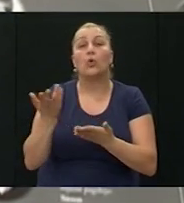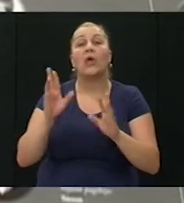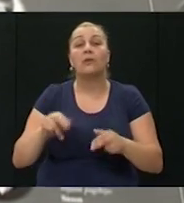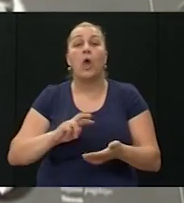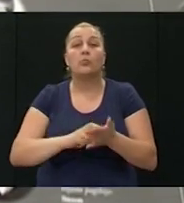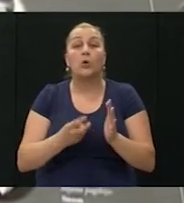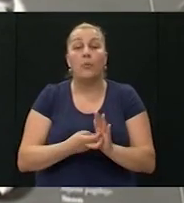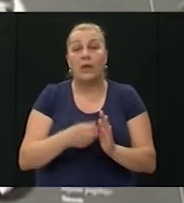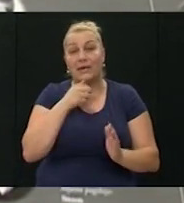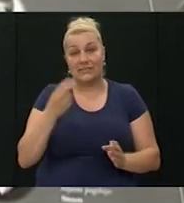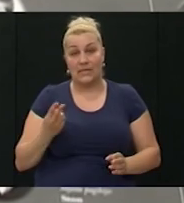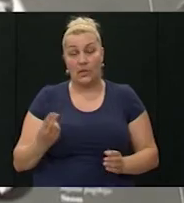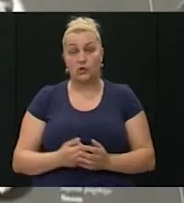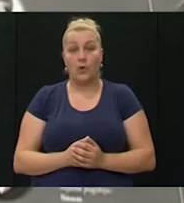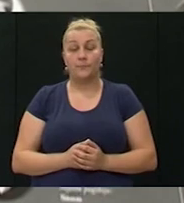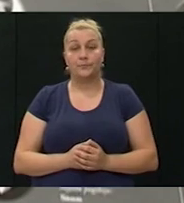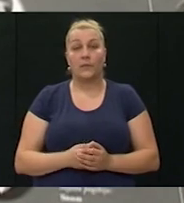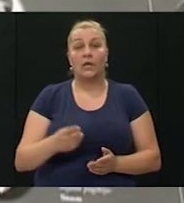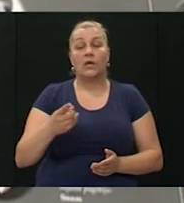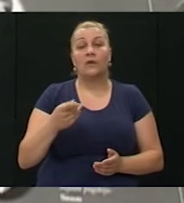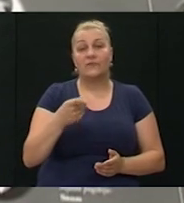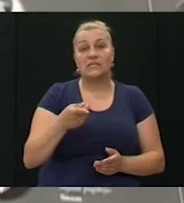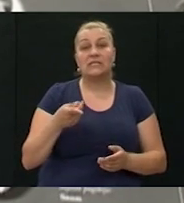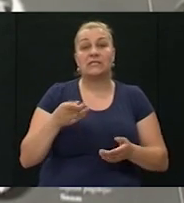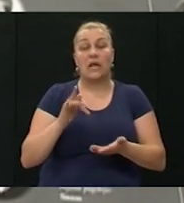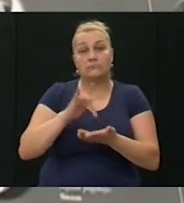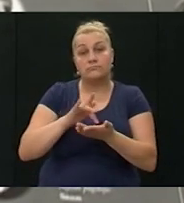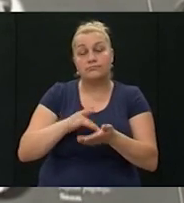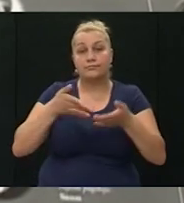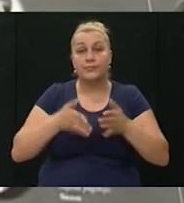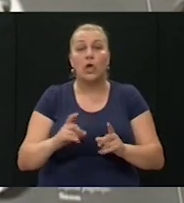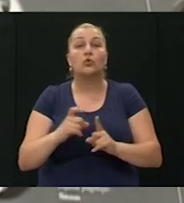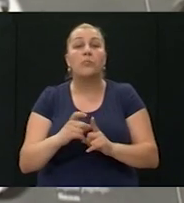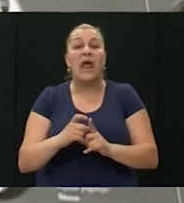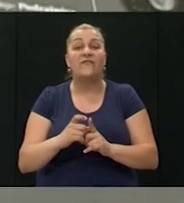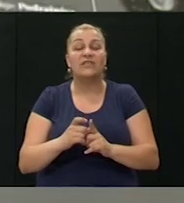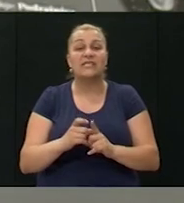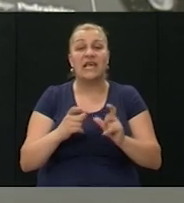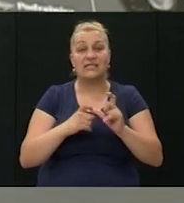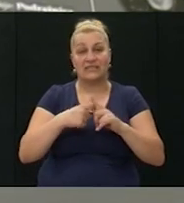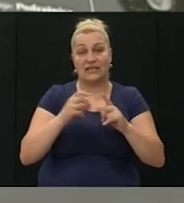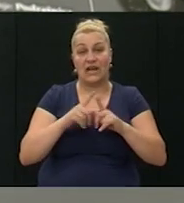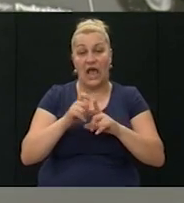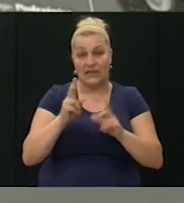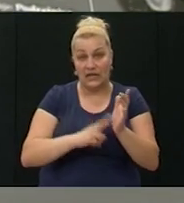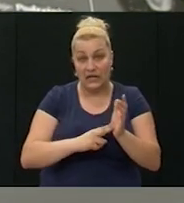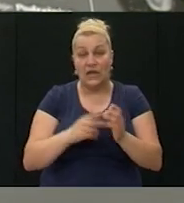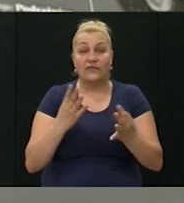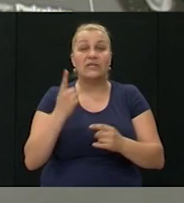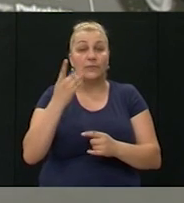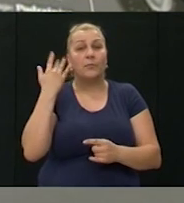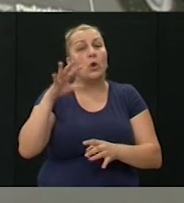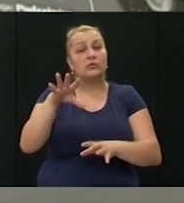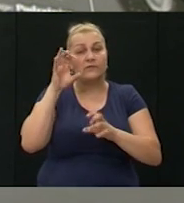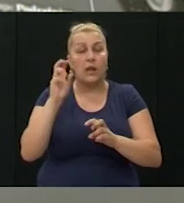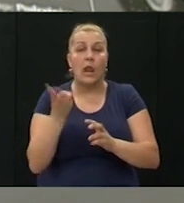probleme imaju i sl. General, rodom ste iz Dubrovica u općini Skradin, odrastali ste u stredini u kojoj je 1991. godine lako